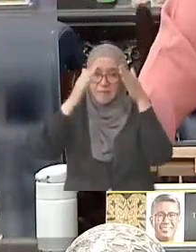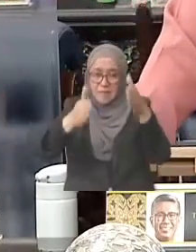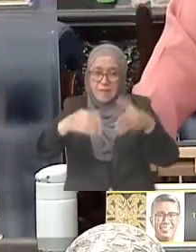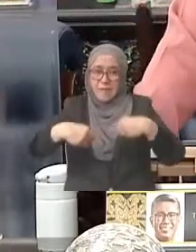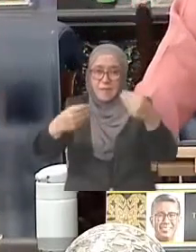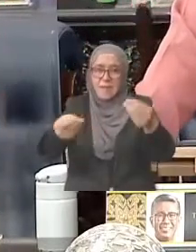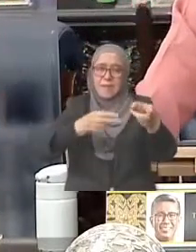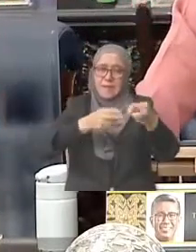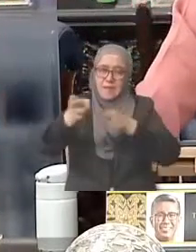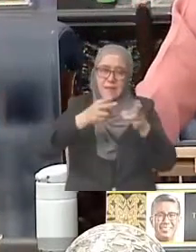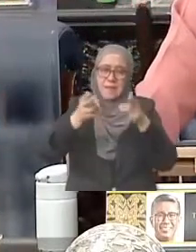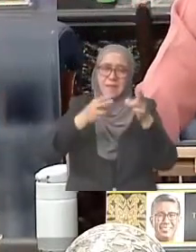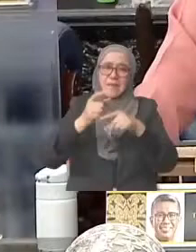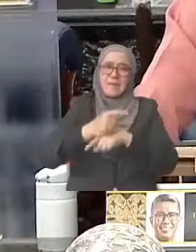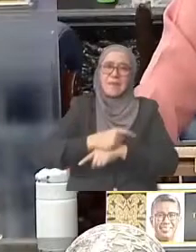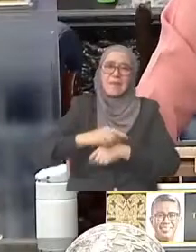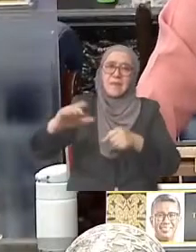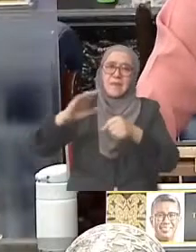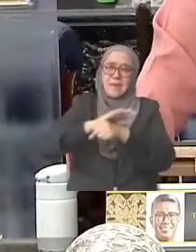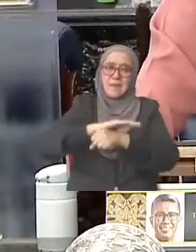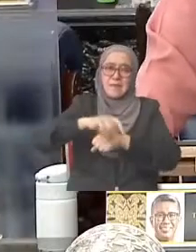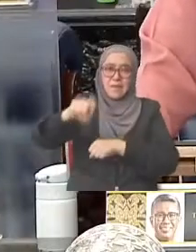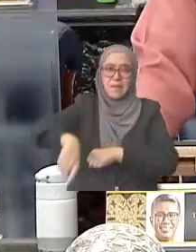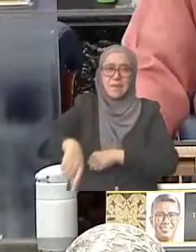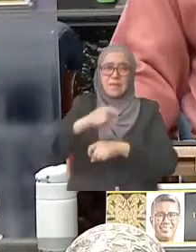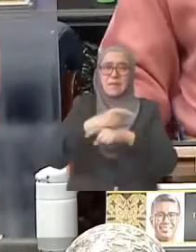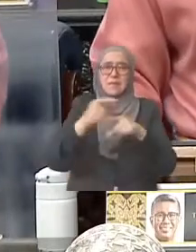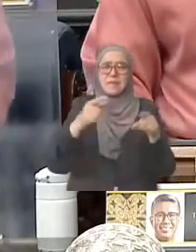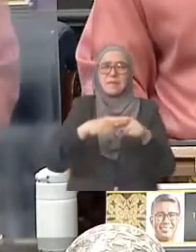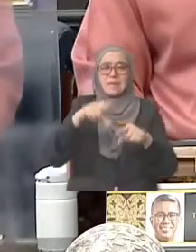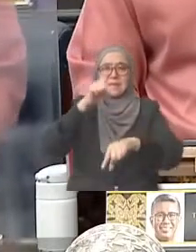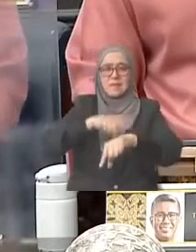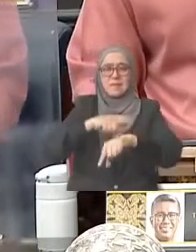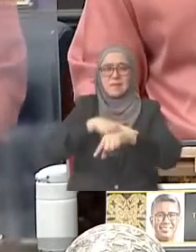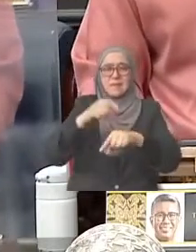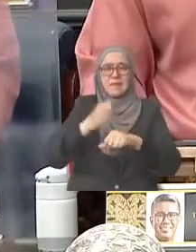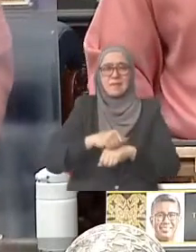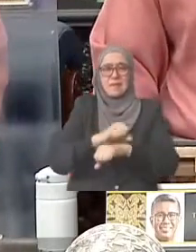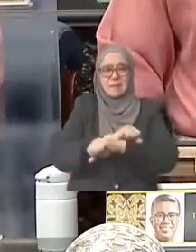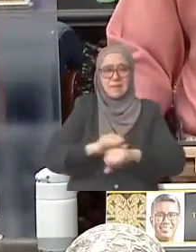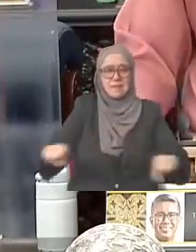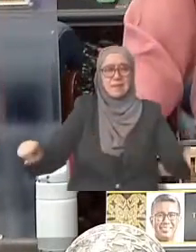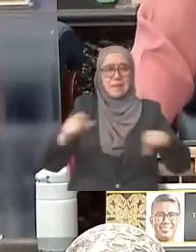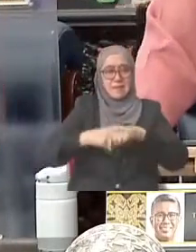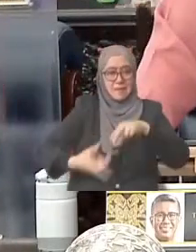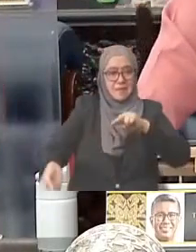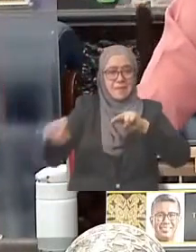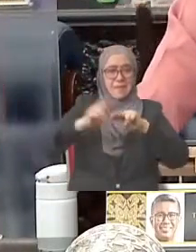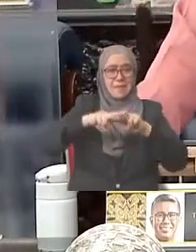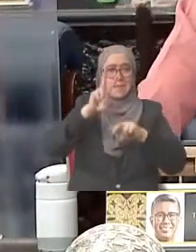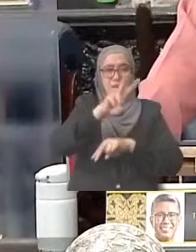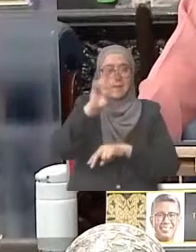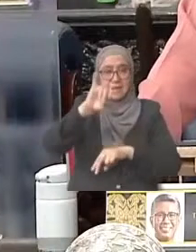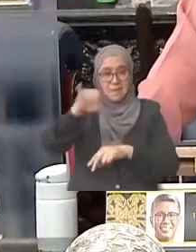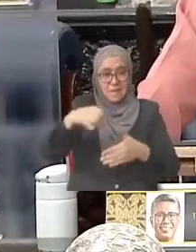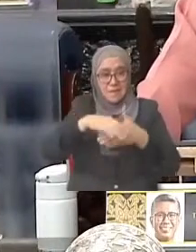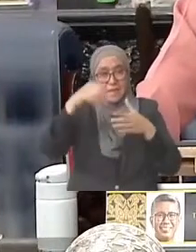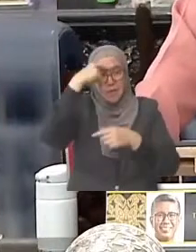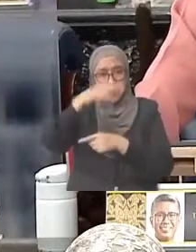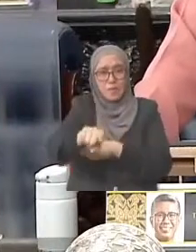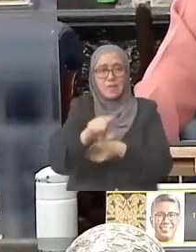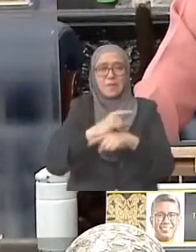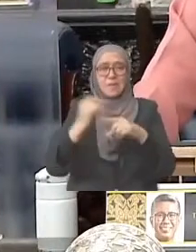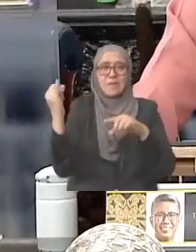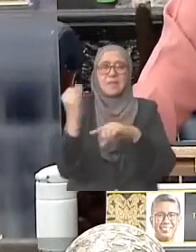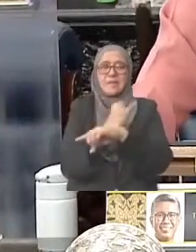memenuhi keperluan industri semester hubungan itu bentukan tambahan 200 juta Ringgit disediakan untuk program usaha sama dengan industri